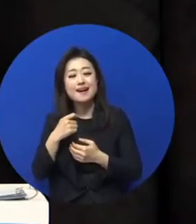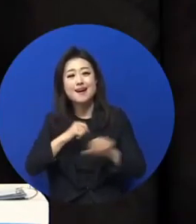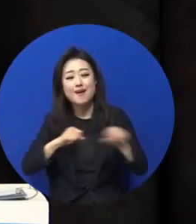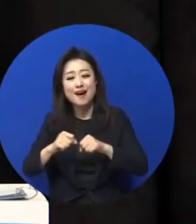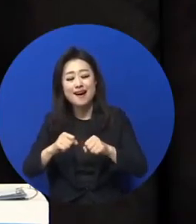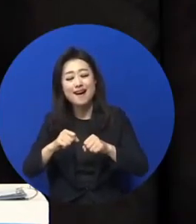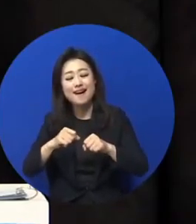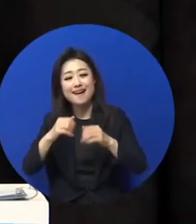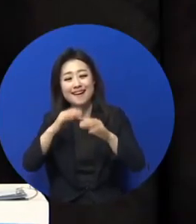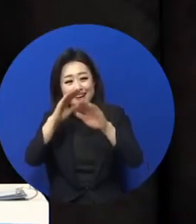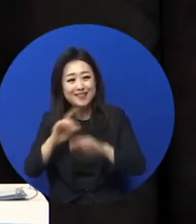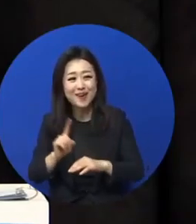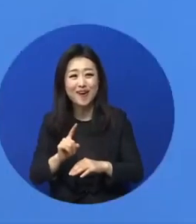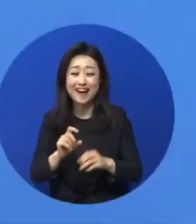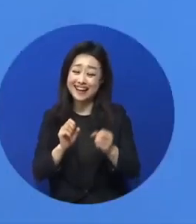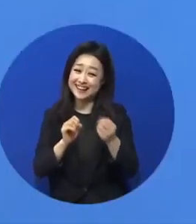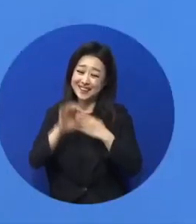답변해 주실까요? 어렵네요.